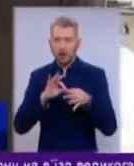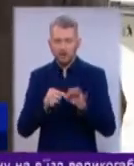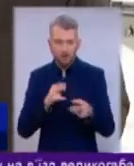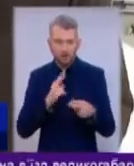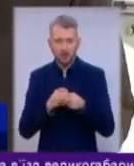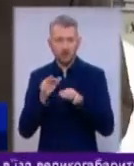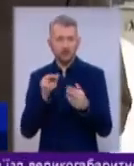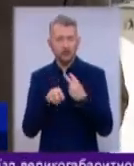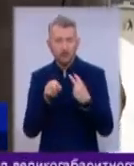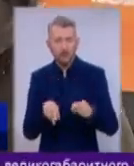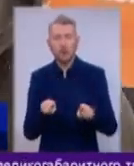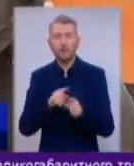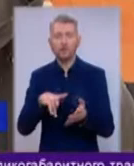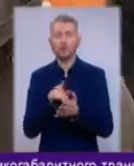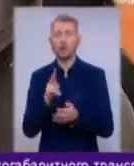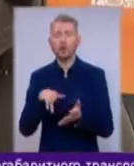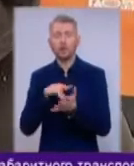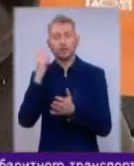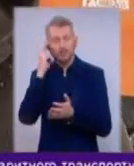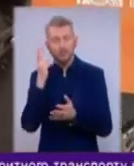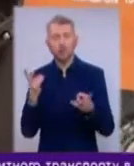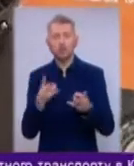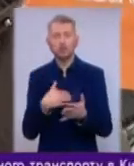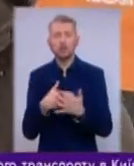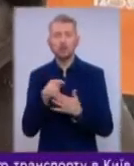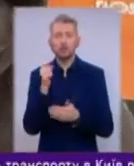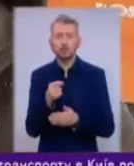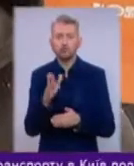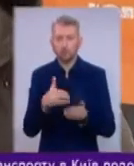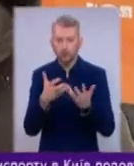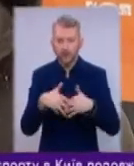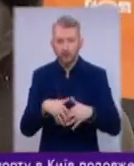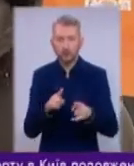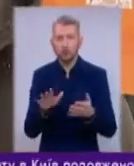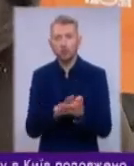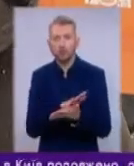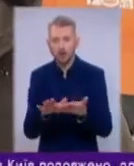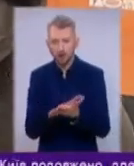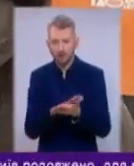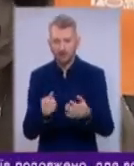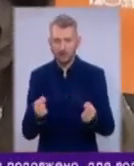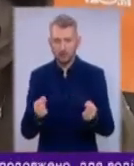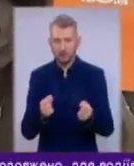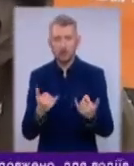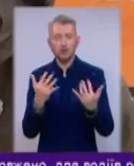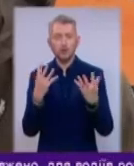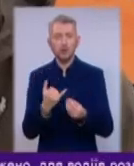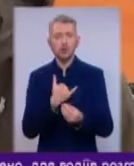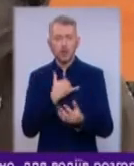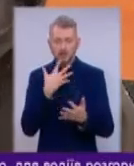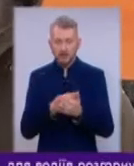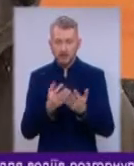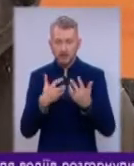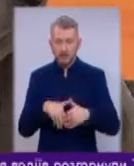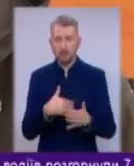Для такого міста, як міст Київ, насправді потрібно порядка 1000 одиниць для того, щоб вибирати зиму більшу. На сьогоднішній день у нас своєї техніки